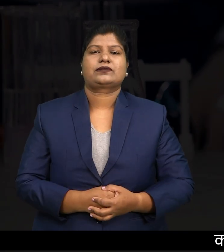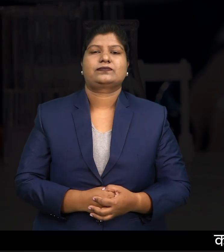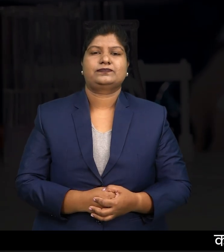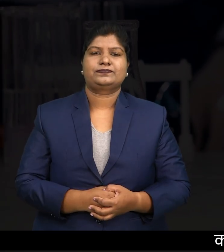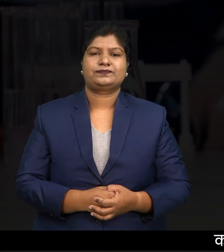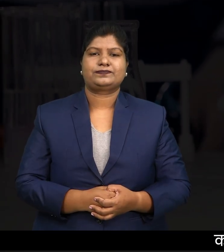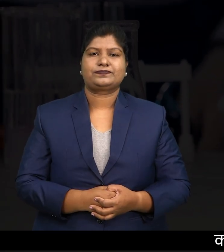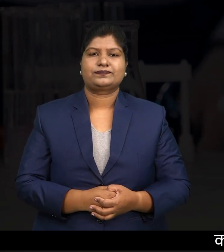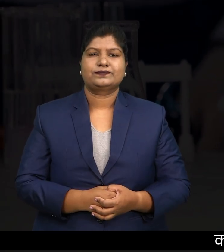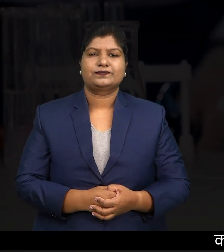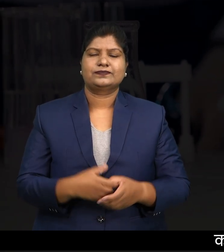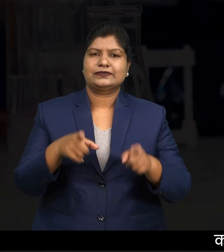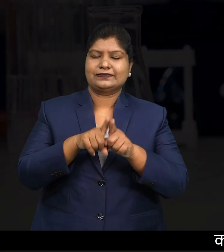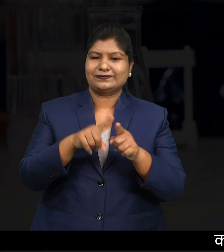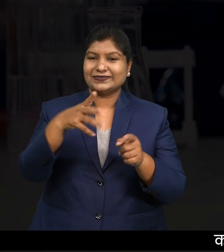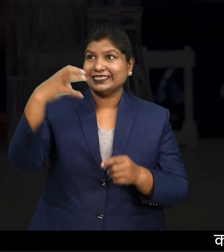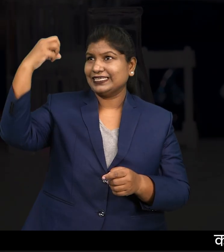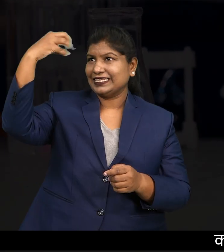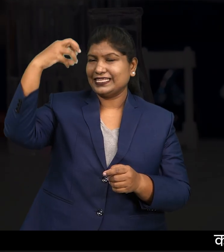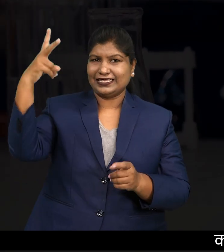कागद प्रकाशासमोर धरा.